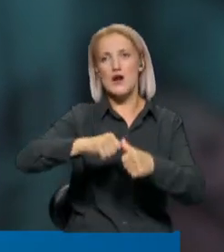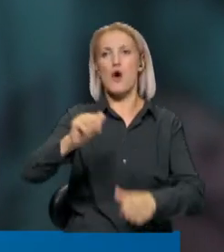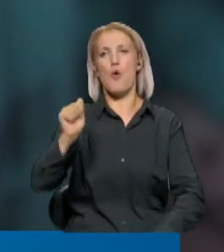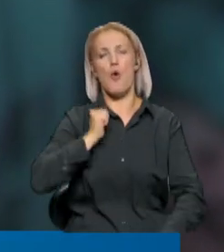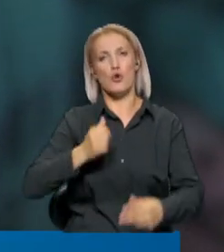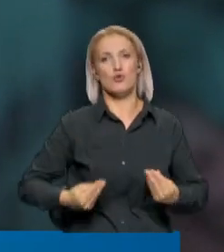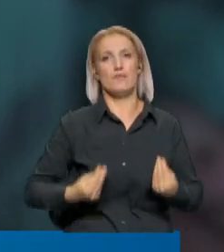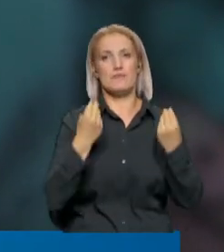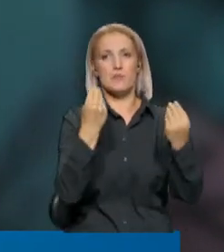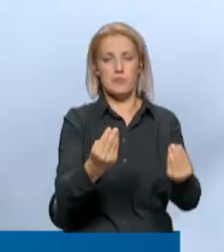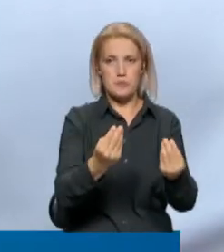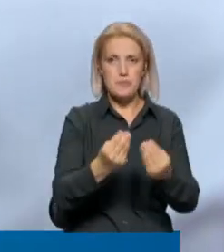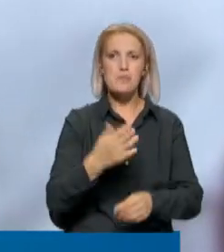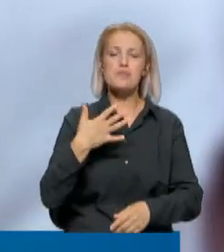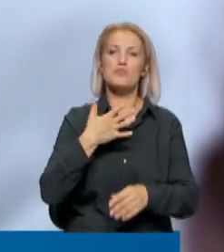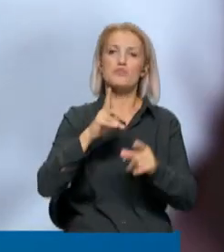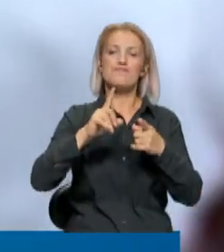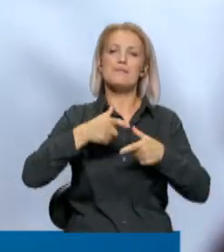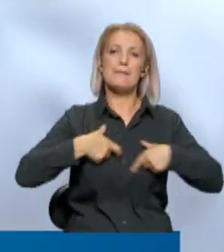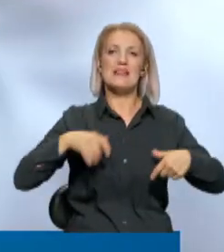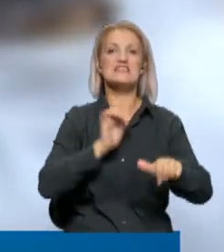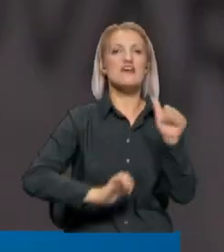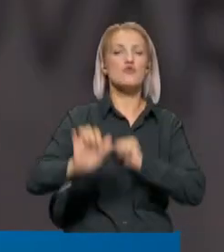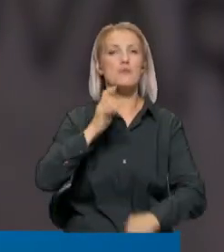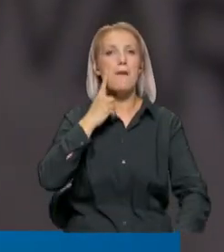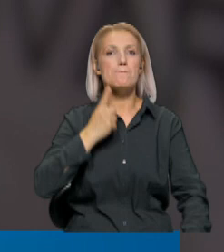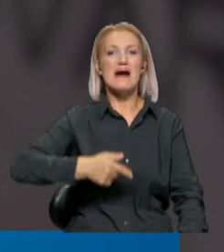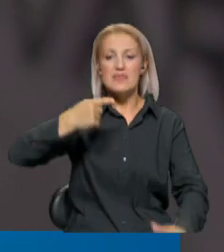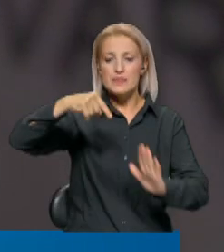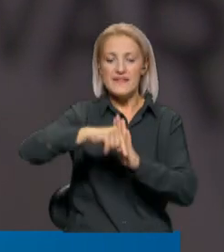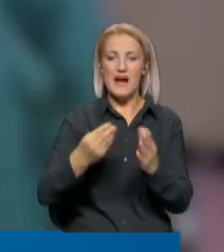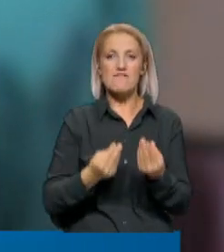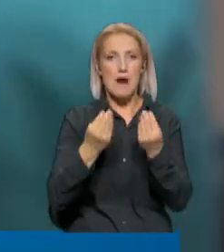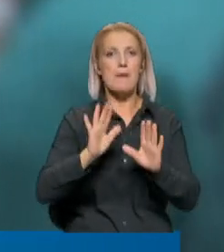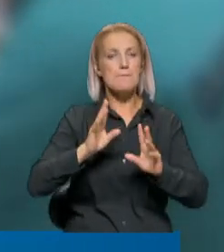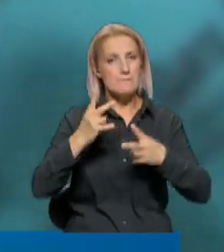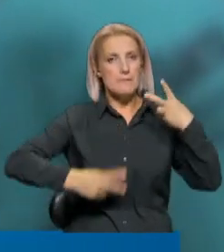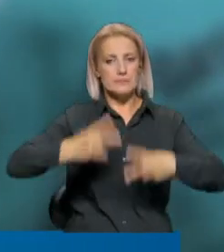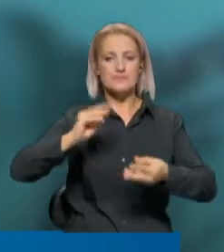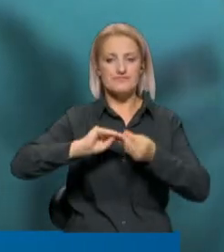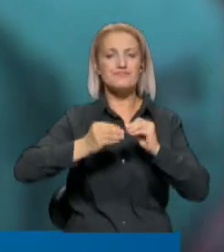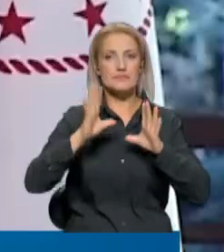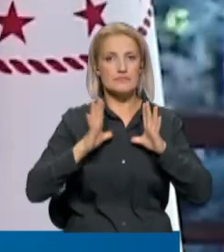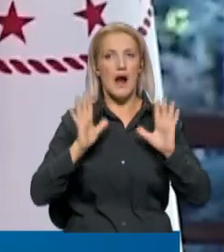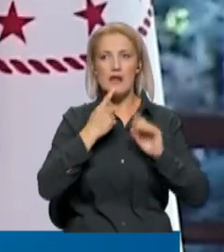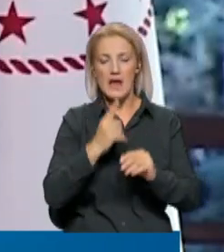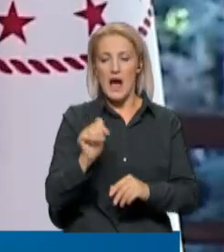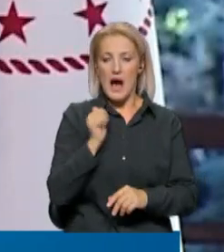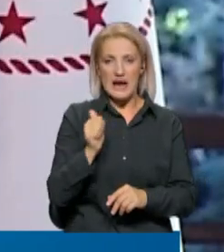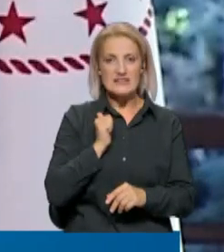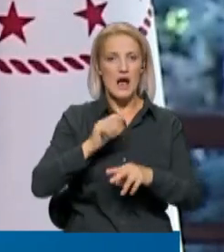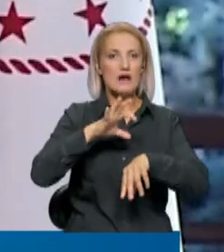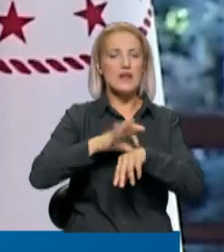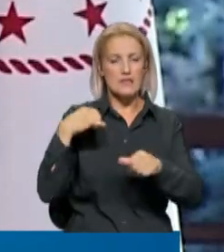CHP liderinin askeri hastane çıkışı, Milli Savunma Bakanı'nın da detay vermeden bazı sıkıntılarımız var diyerek askeri hastanelerin